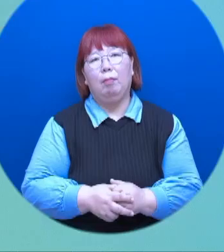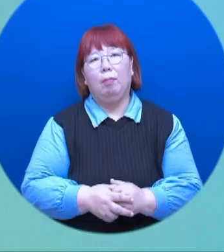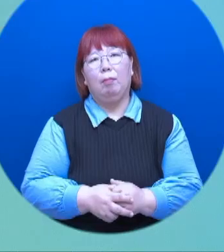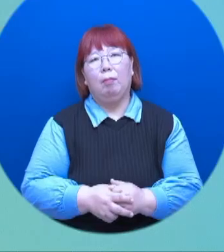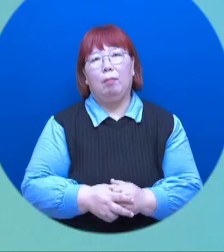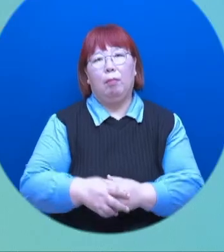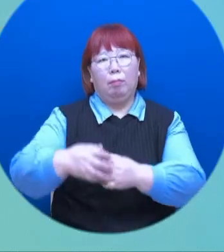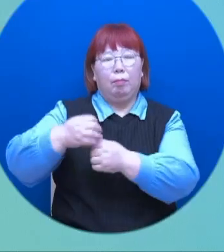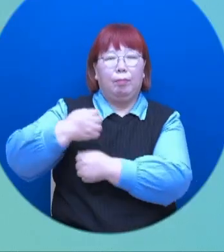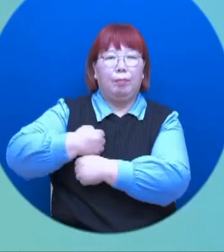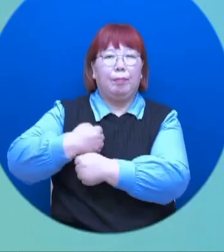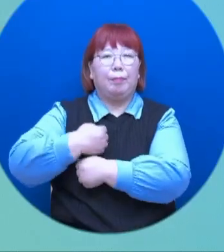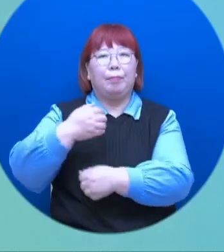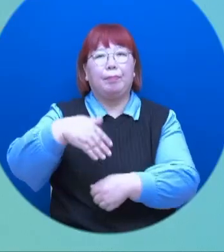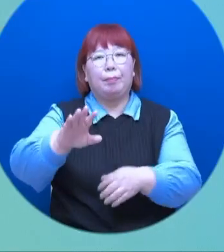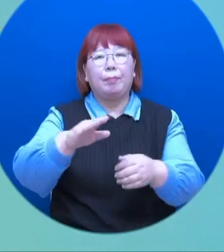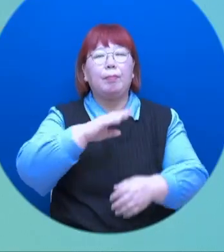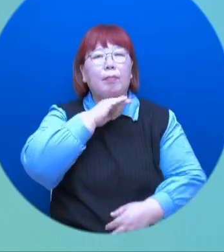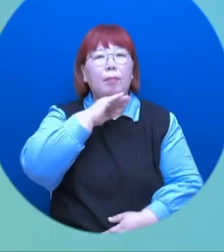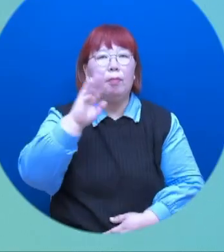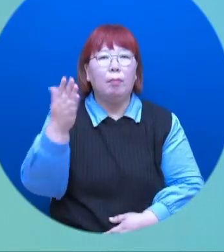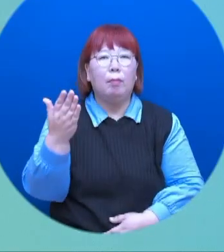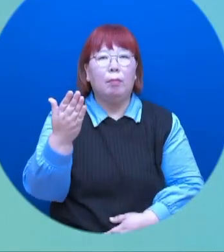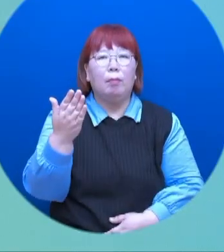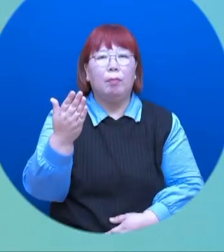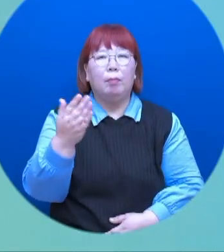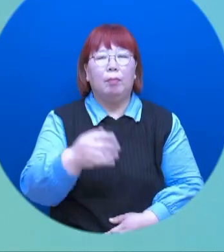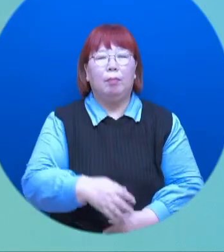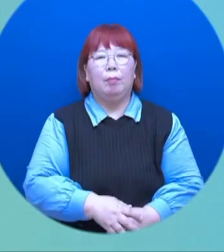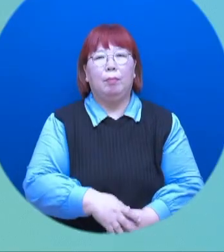군대 갈 나이가 됐어요. 신체 검사했더니